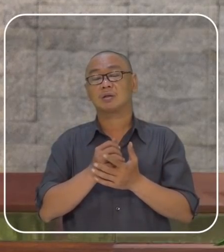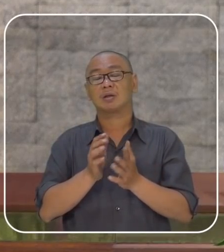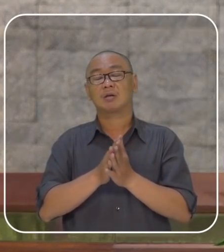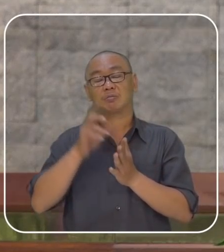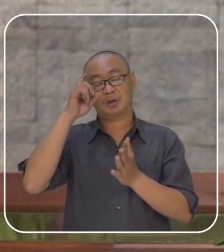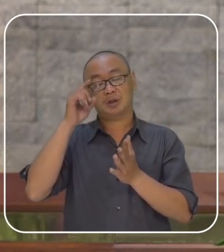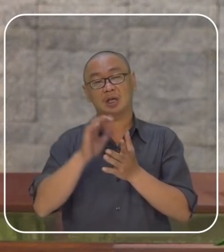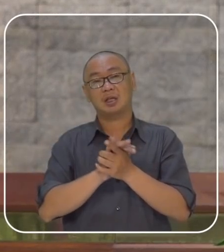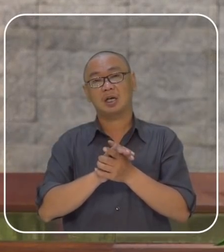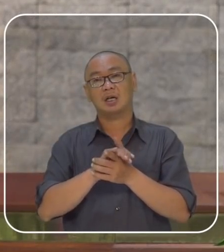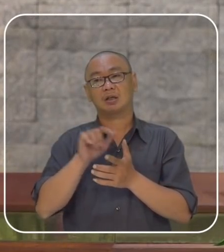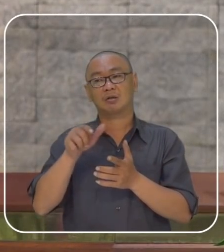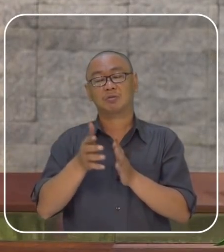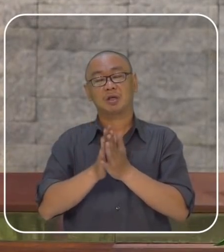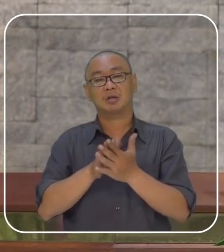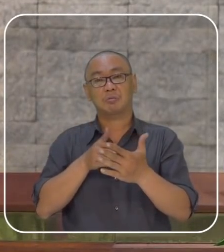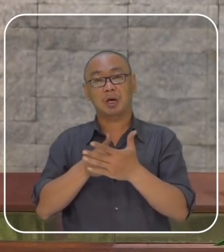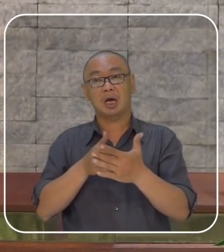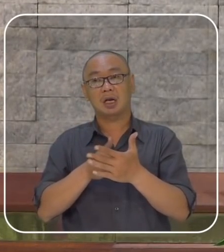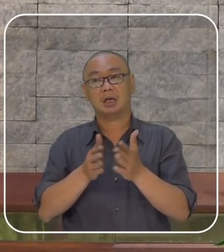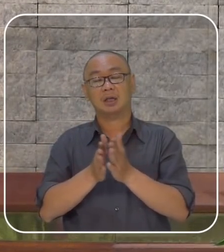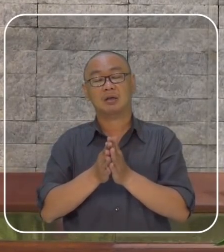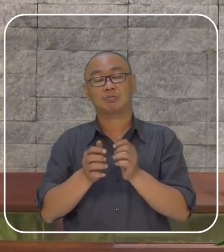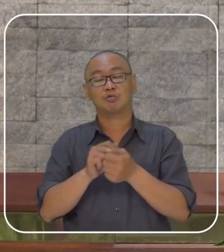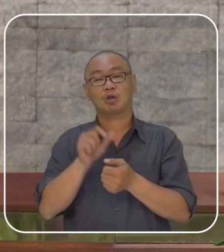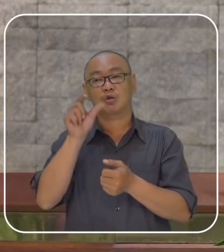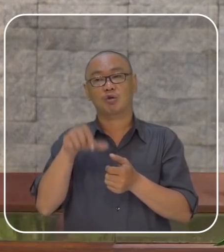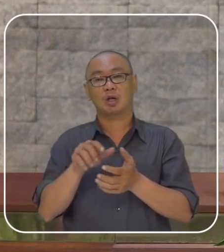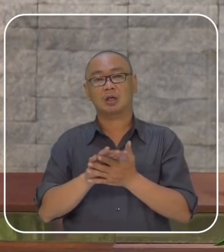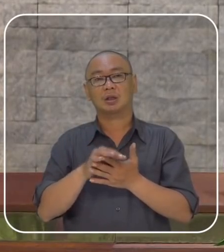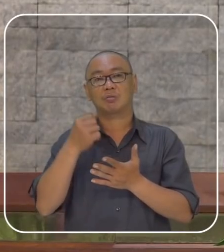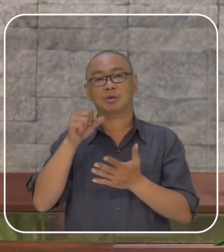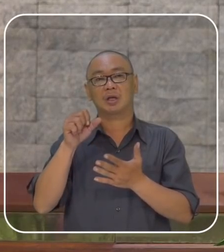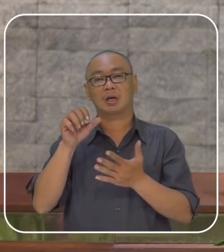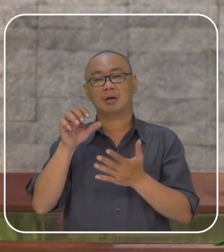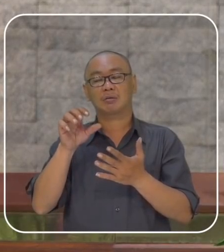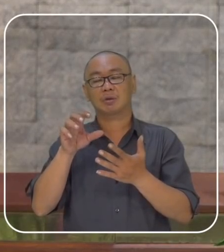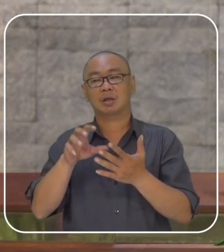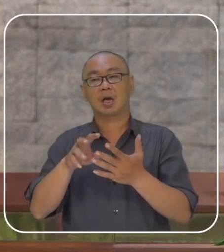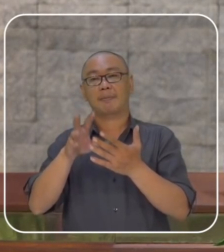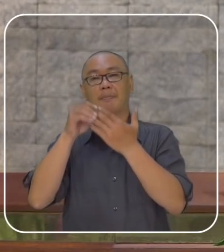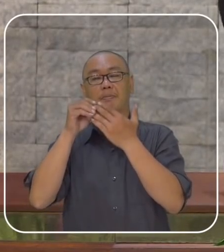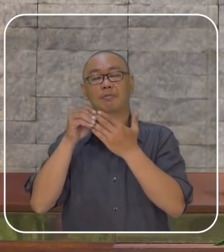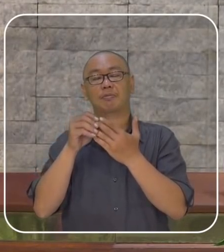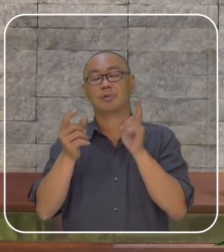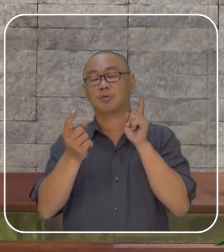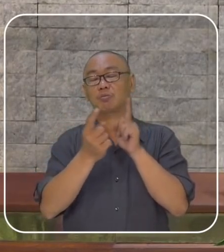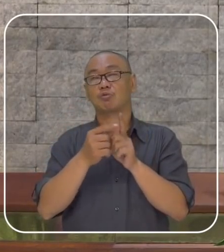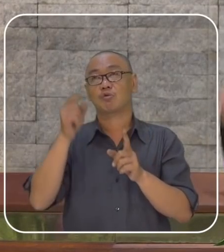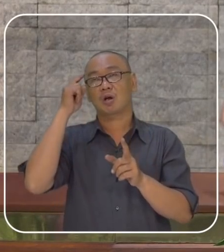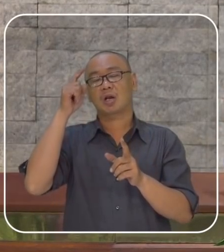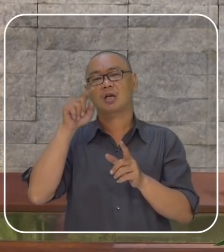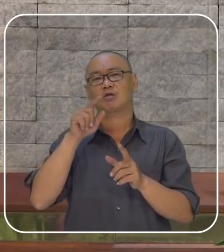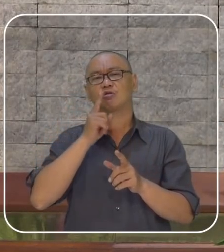percaya ini menjadi penghalang dan membuat orang tidak dapat menjangkau Allah, ini menjadi persoalan